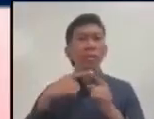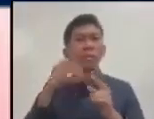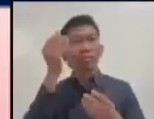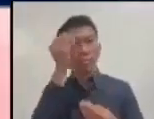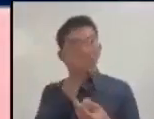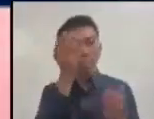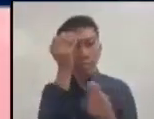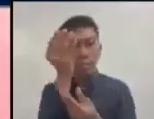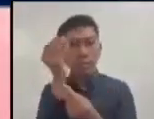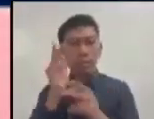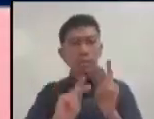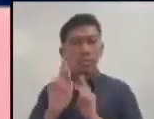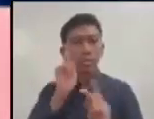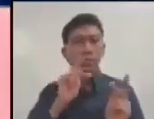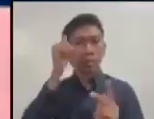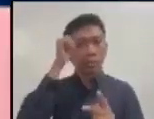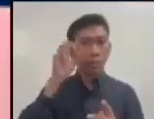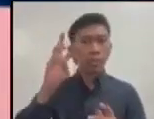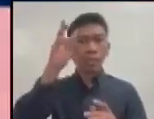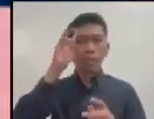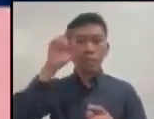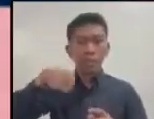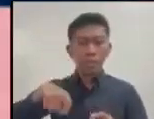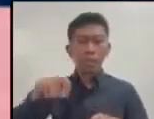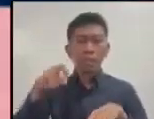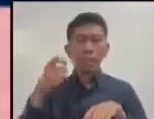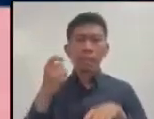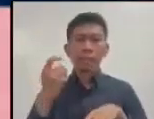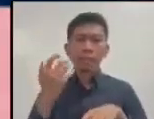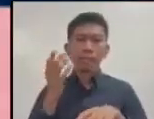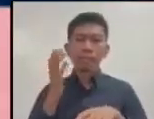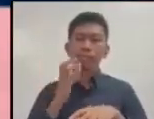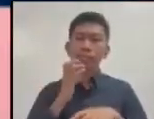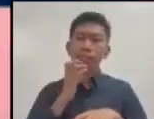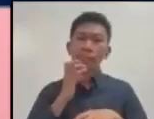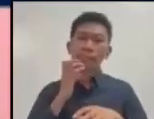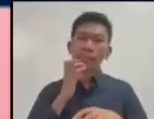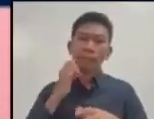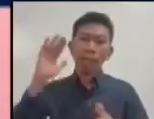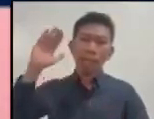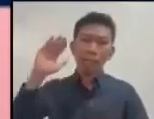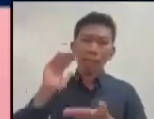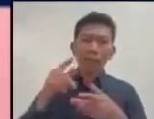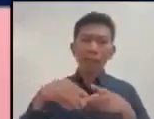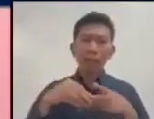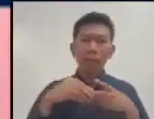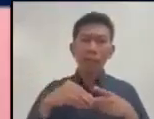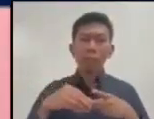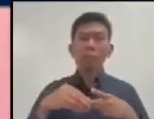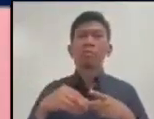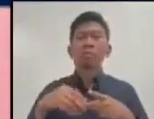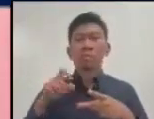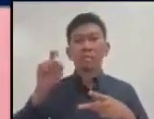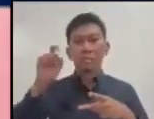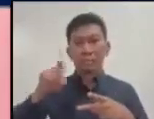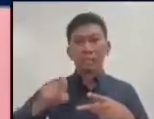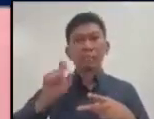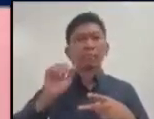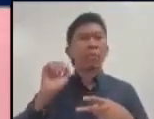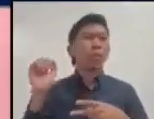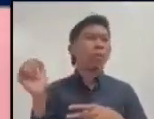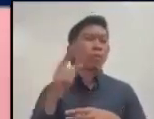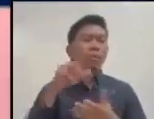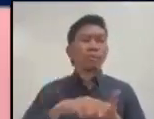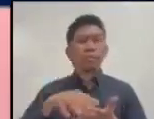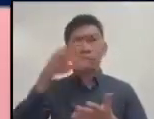nga sobrang dami na po ng volume ng plastic waste dito sa ating bansa, kailangan matutunan po natin ito at the